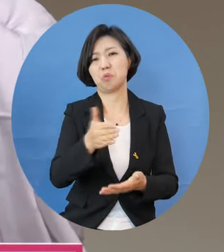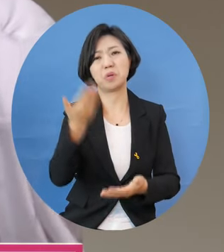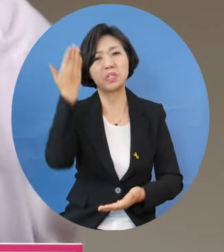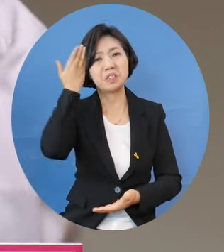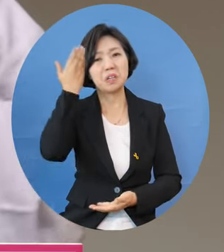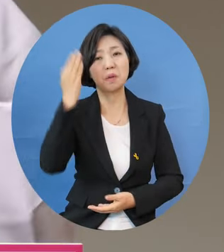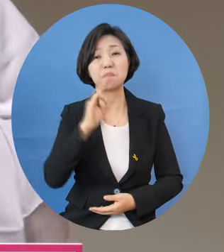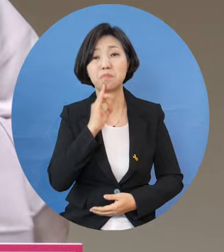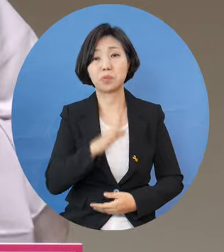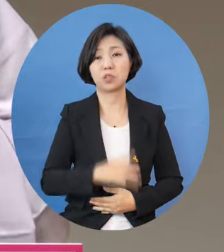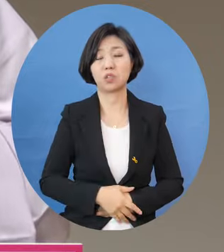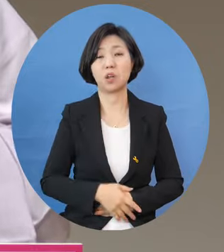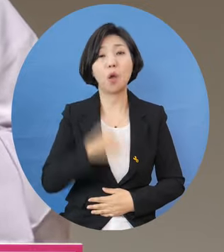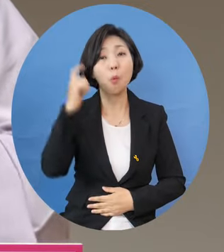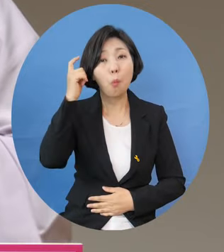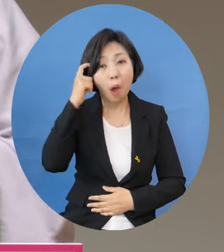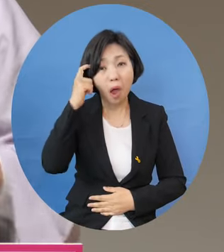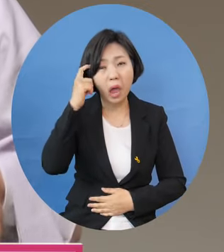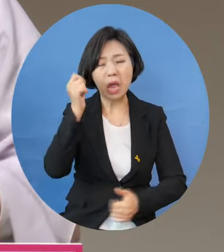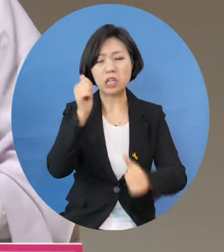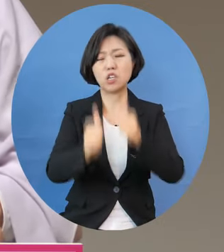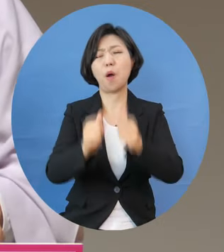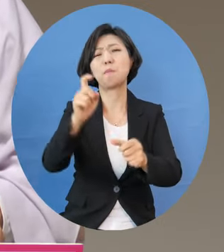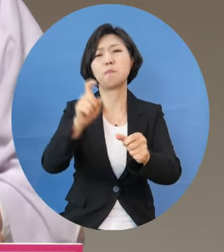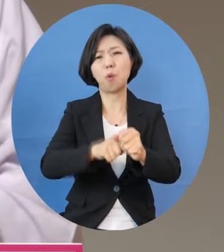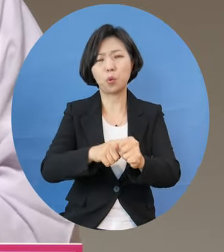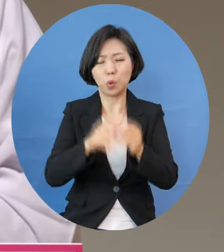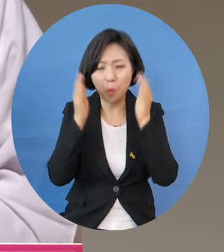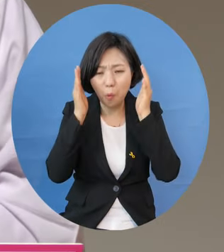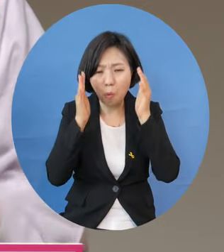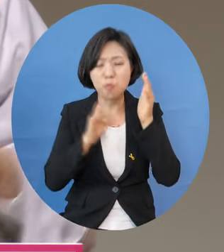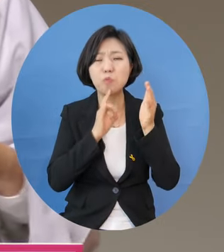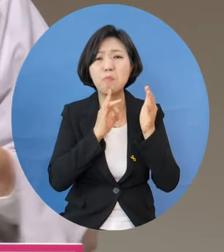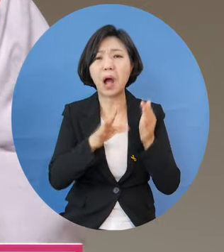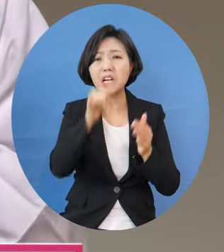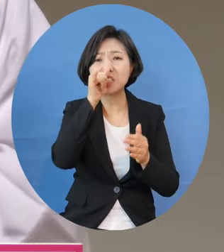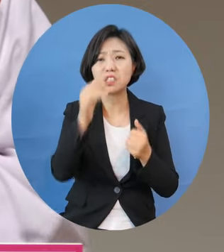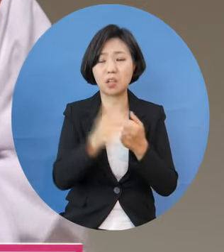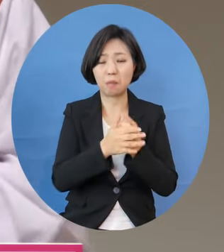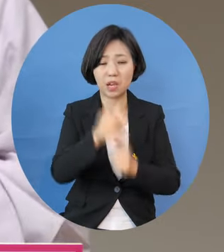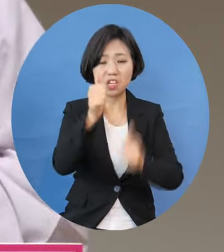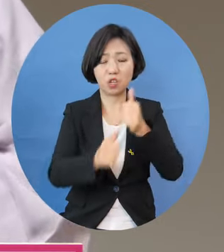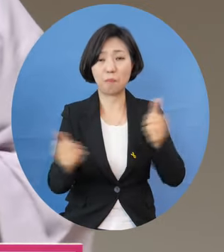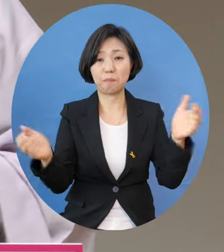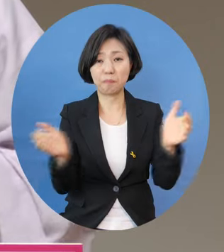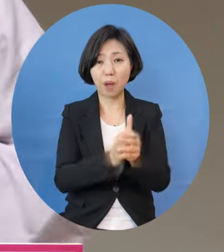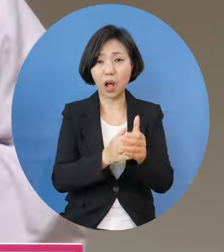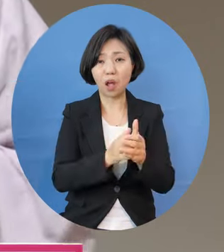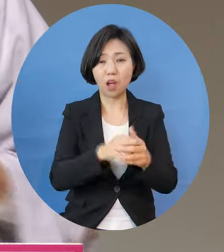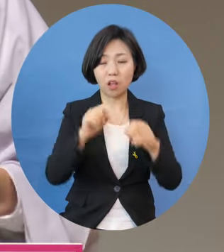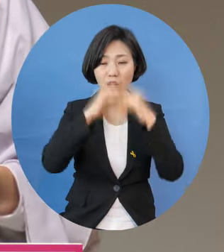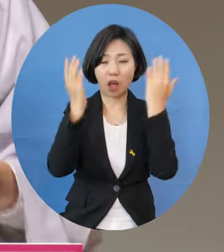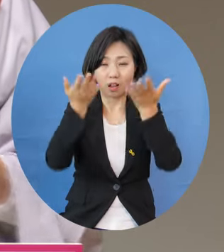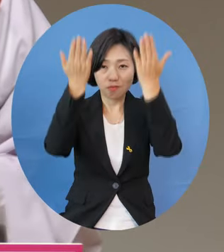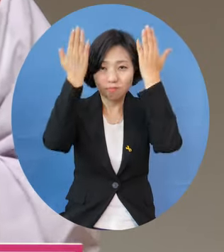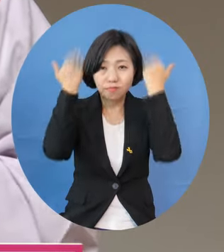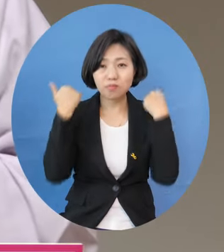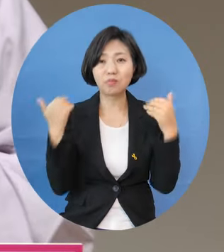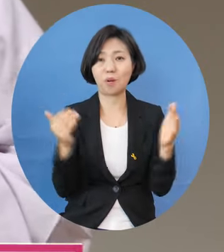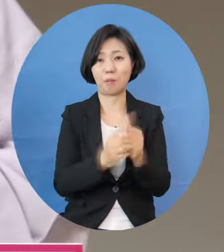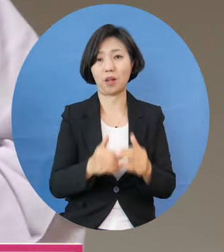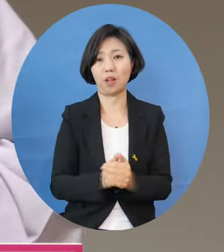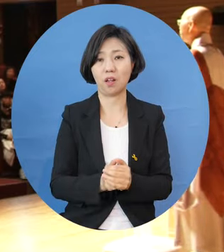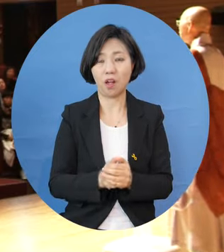그럴까? 시험치기 위해서 공부를 하기 때문에. 시험치기 위해서 공부를 딱 하고는 쓰레기통에 넣어버리고, 또 공부를